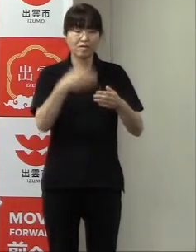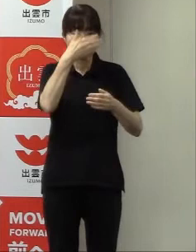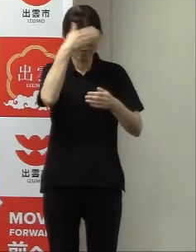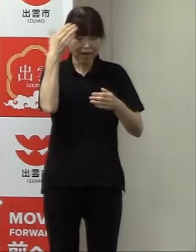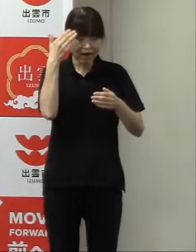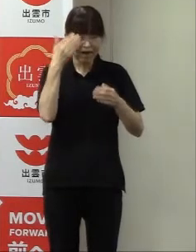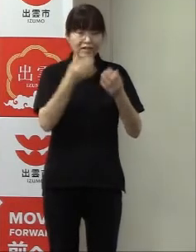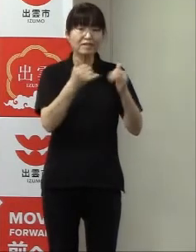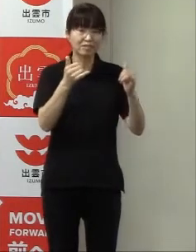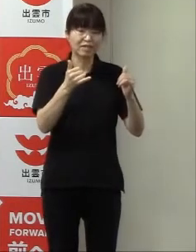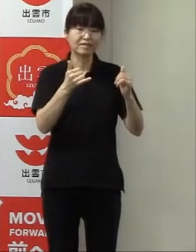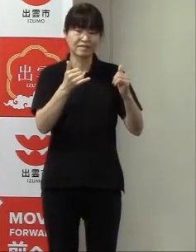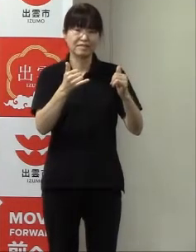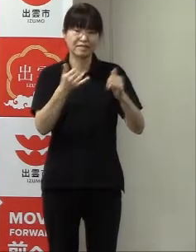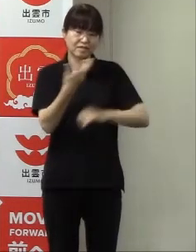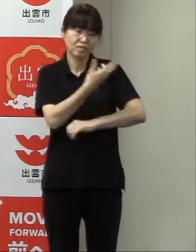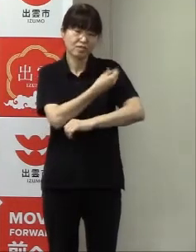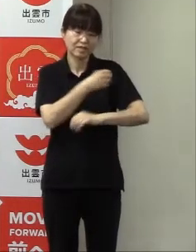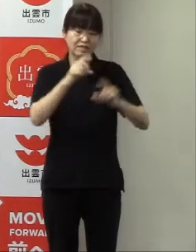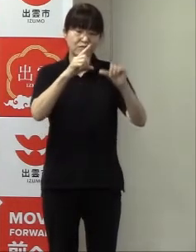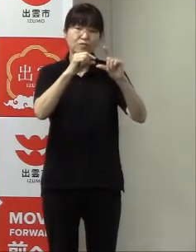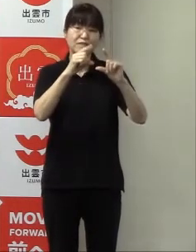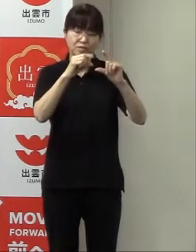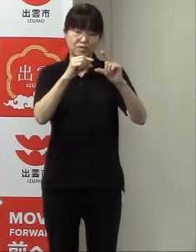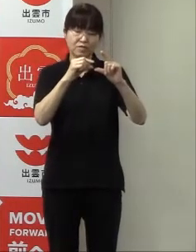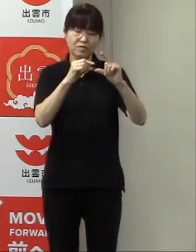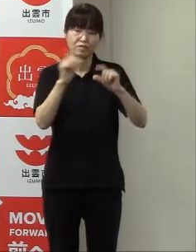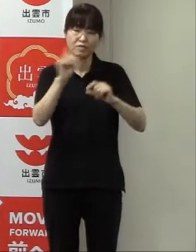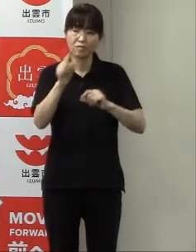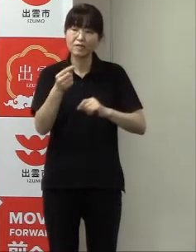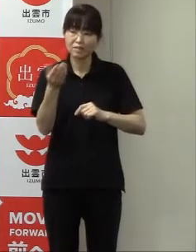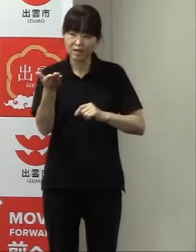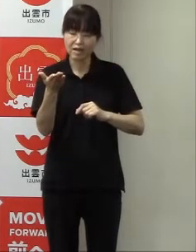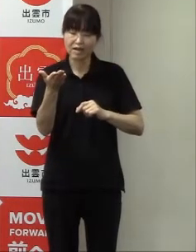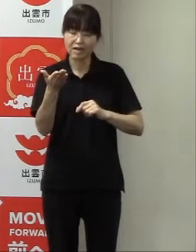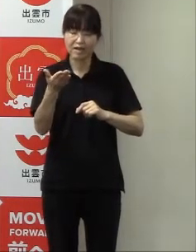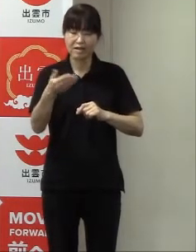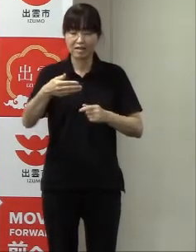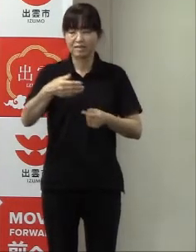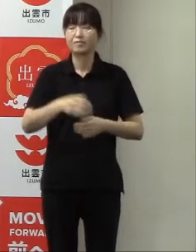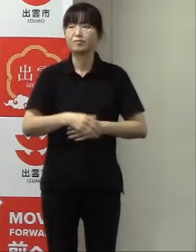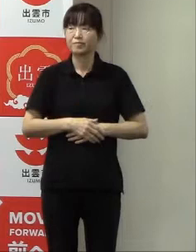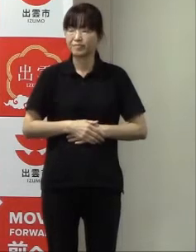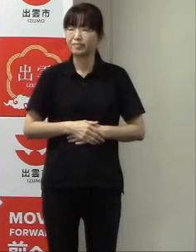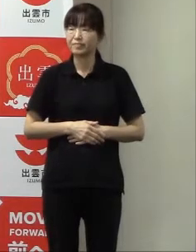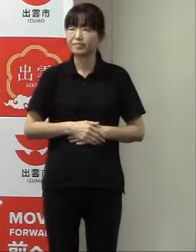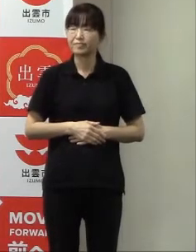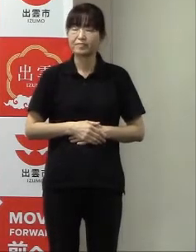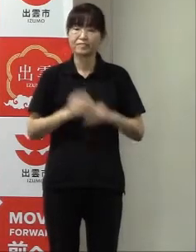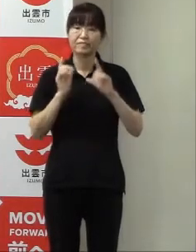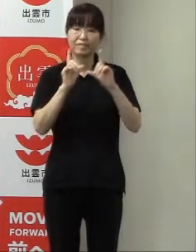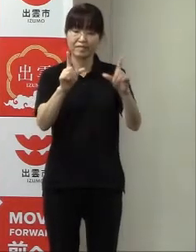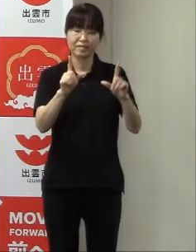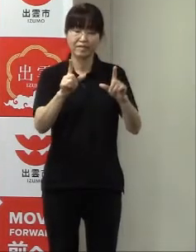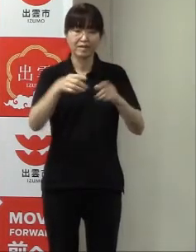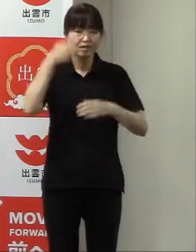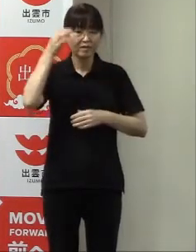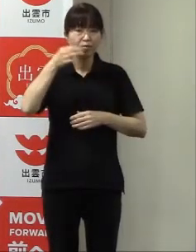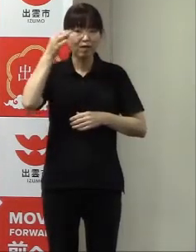種率を目指すのか、そういうことがあれば合わせてお願いします。 はい、評価につきまし